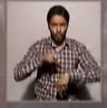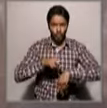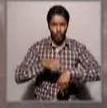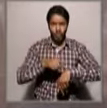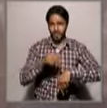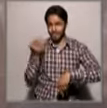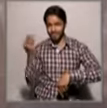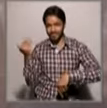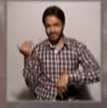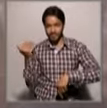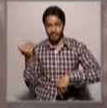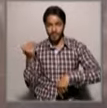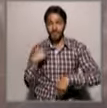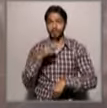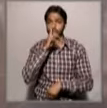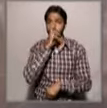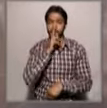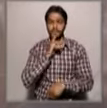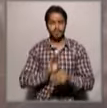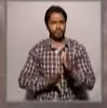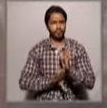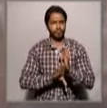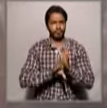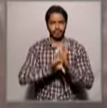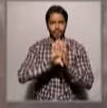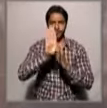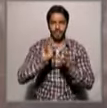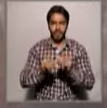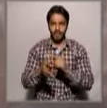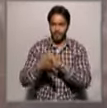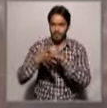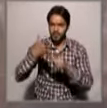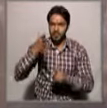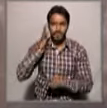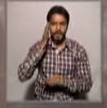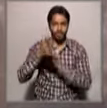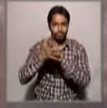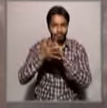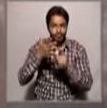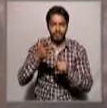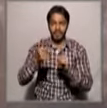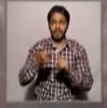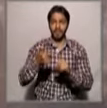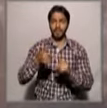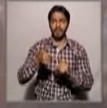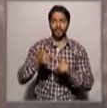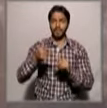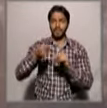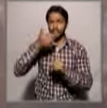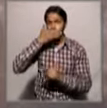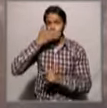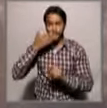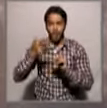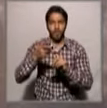أنك وصلت إلى مرتبة معينة قد ترضى عنها في التعبد أن ذلك يؤدي بك إلى نوع من الاسترخاء. دائما